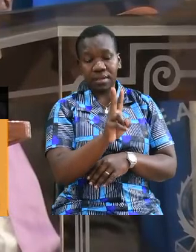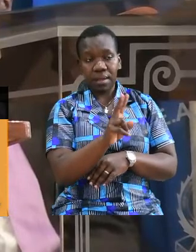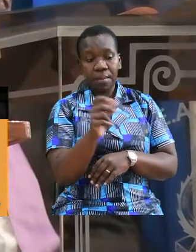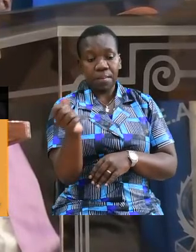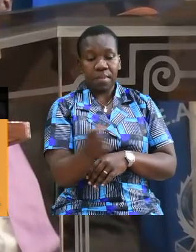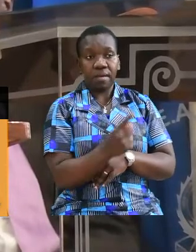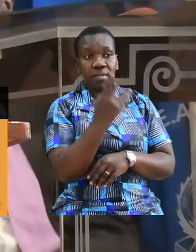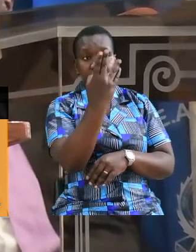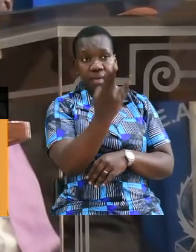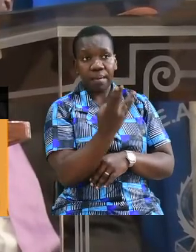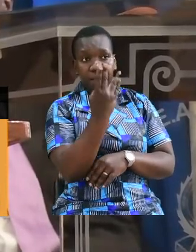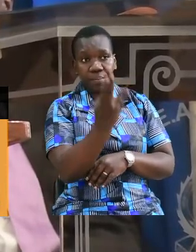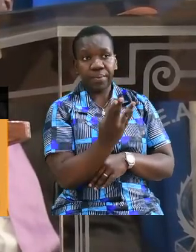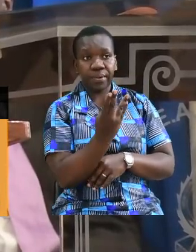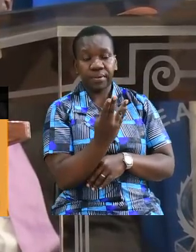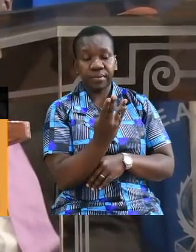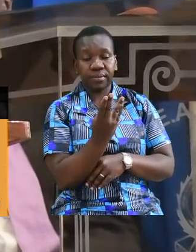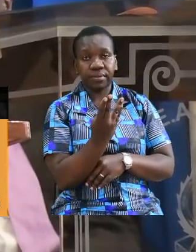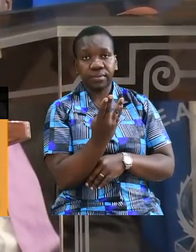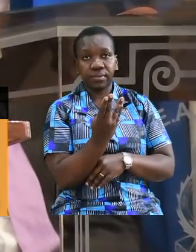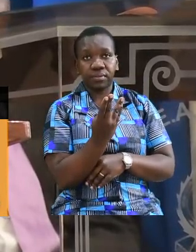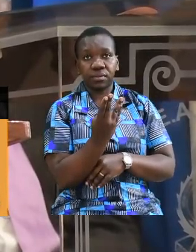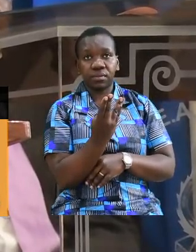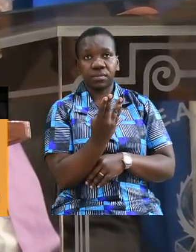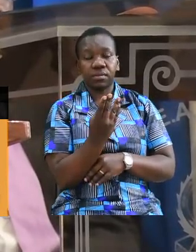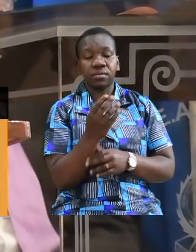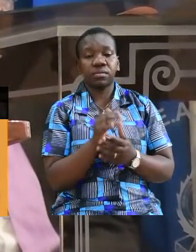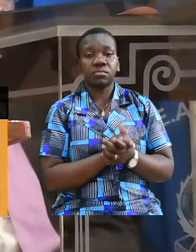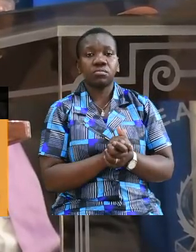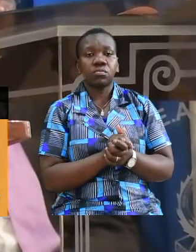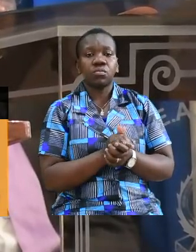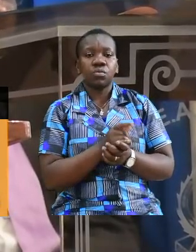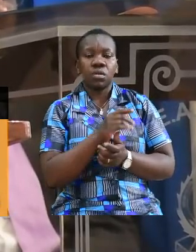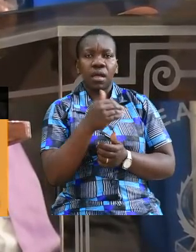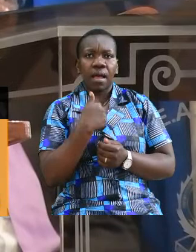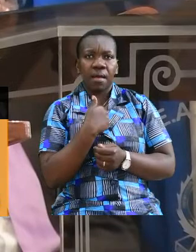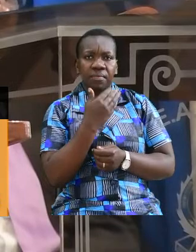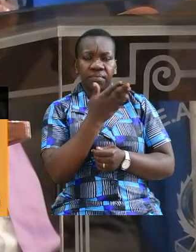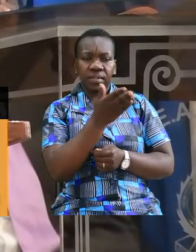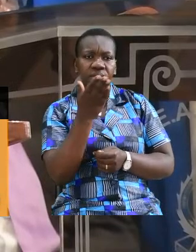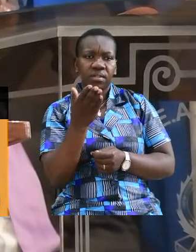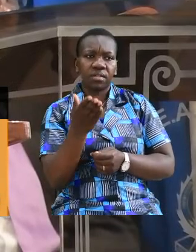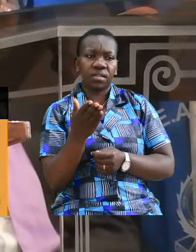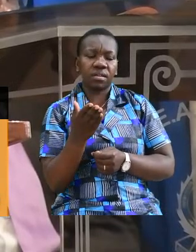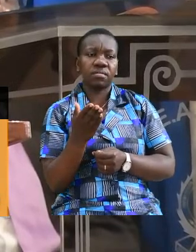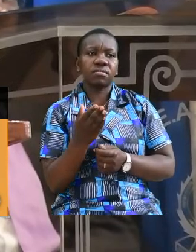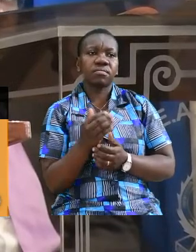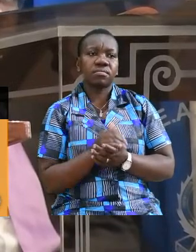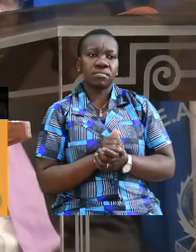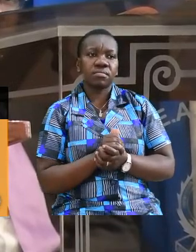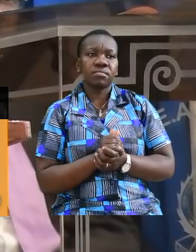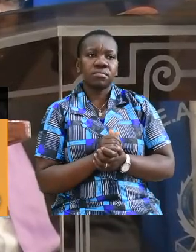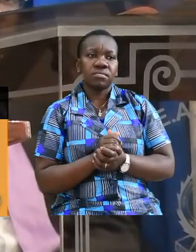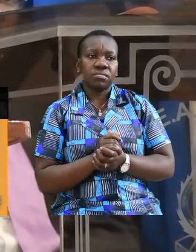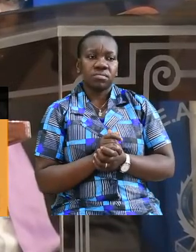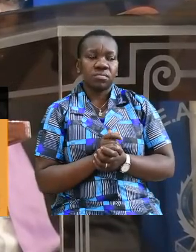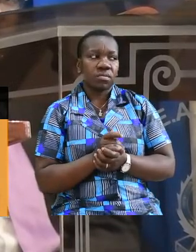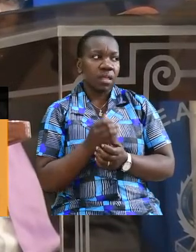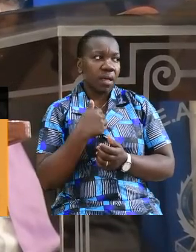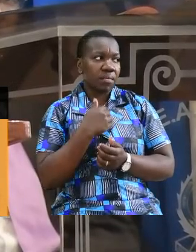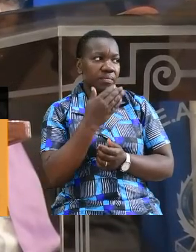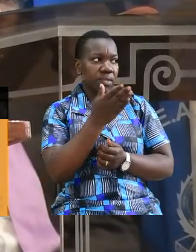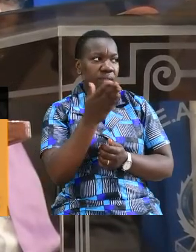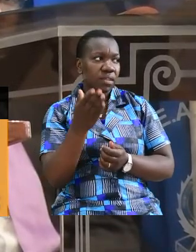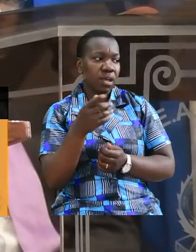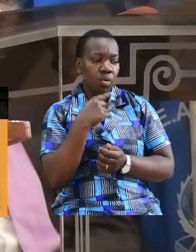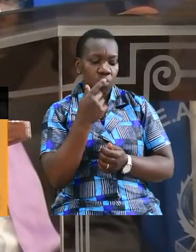kanisani. Kwa hivyo najua kuna wale wameanza kujipanga. Tuendelee kujipanga na kuwabia ufanisi